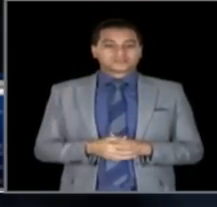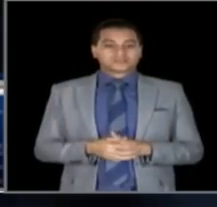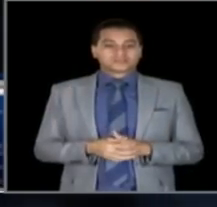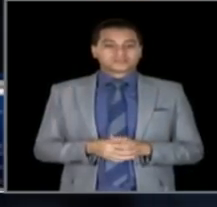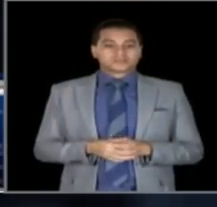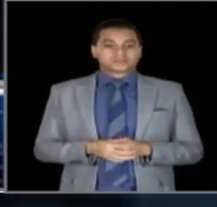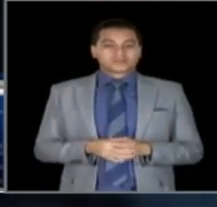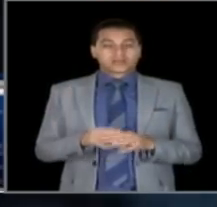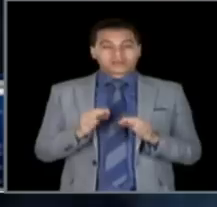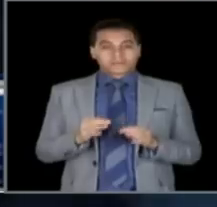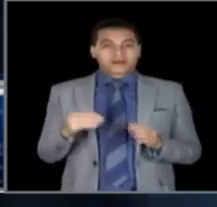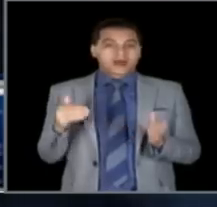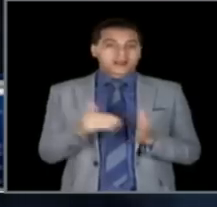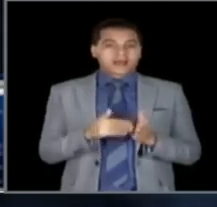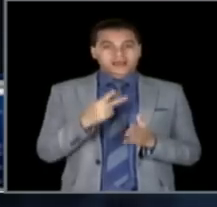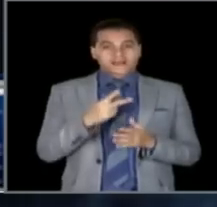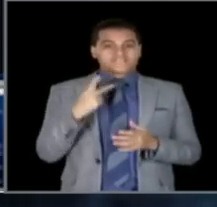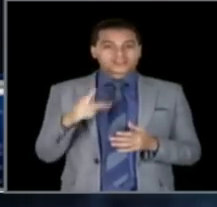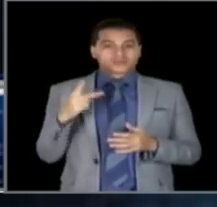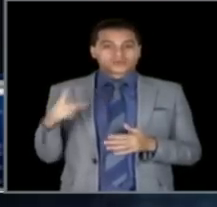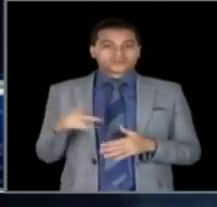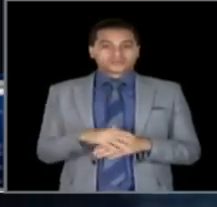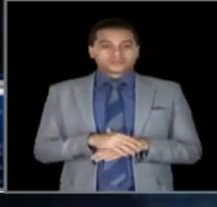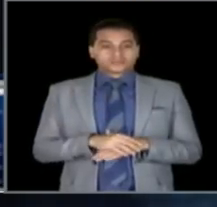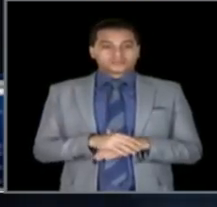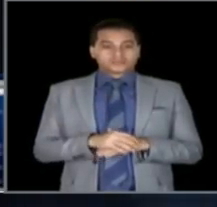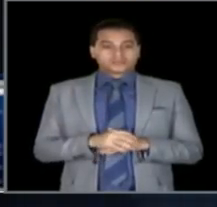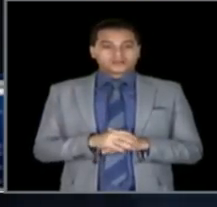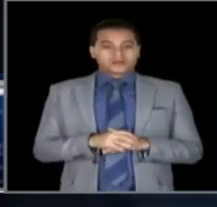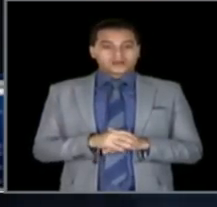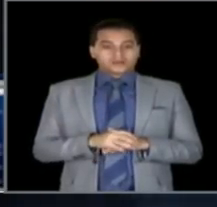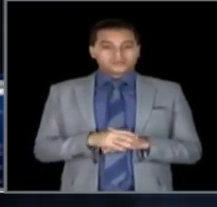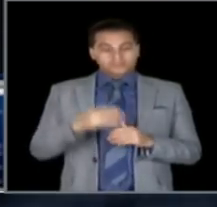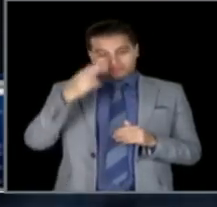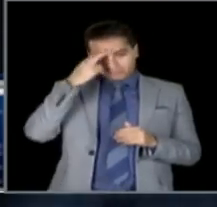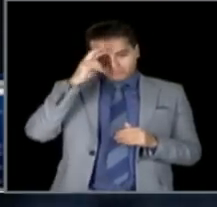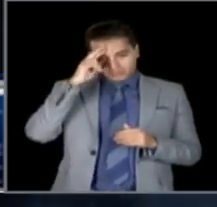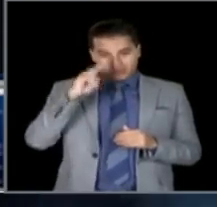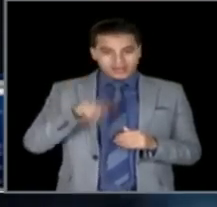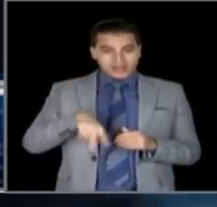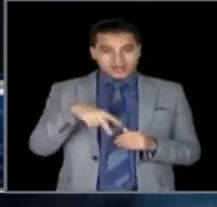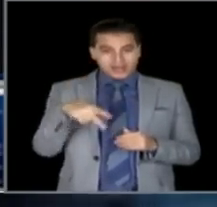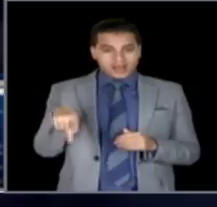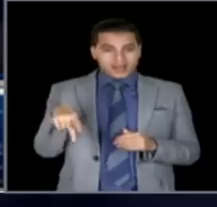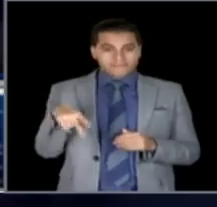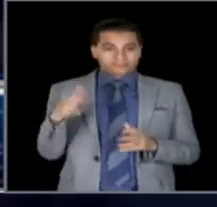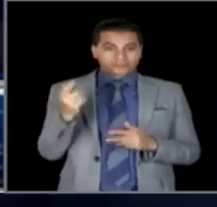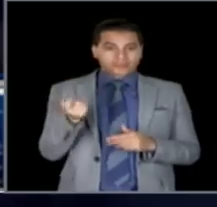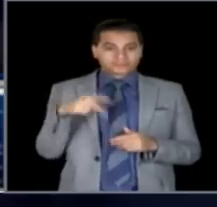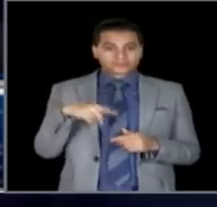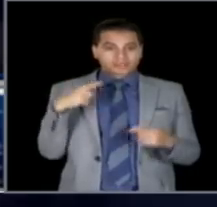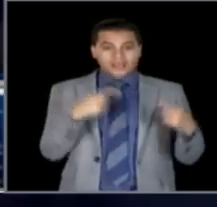طبعاً حتى عام 2022 لاعب جزائري 85